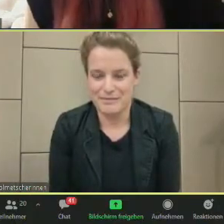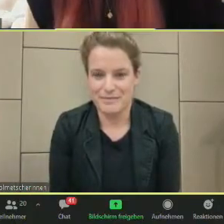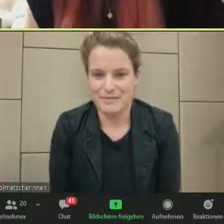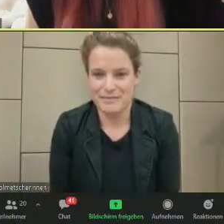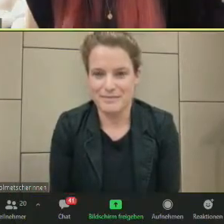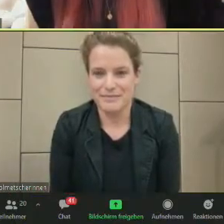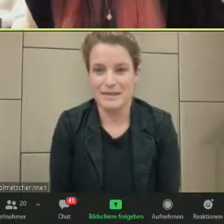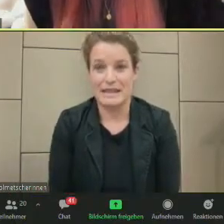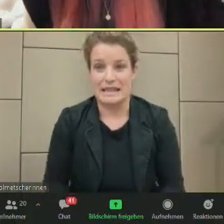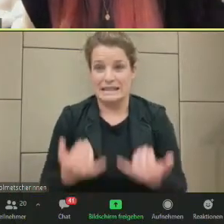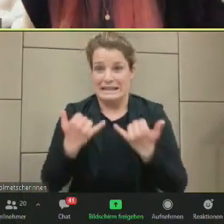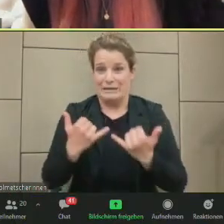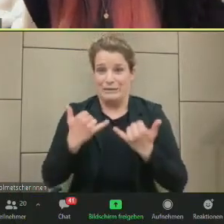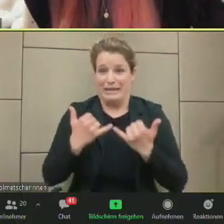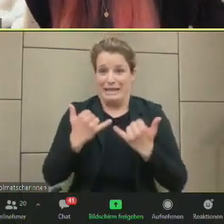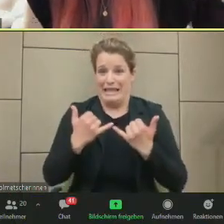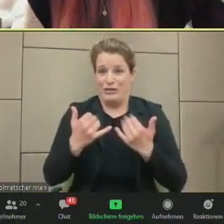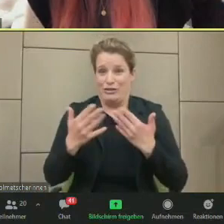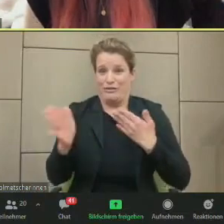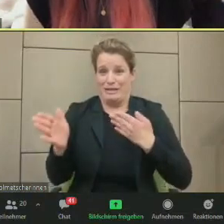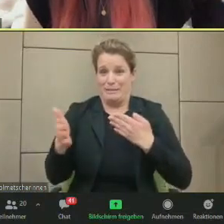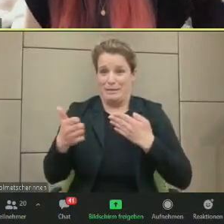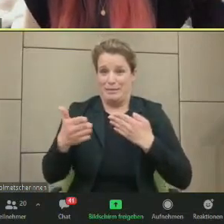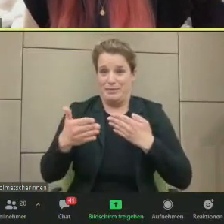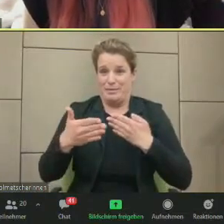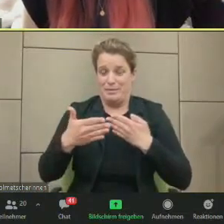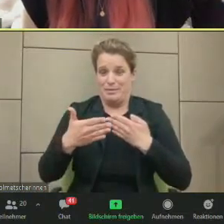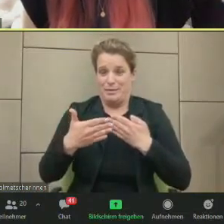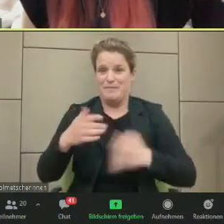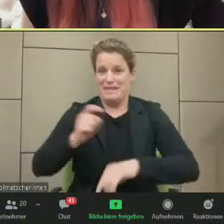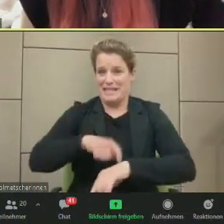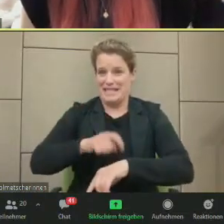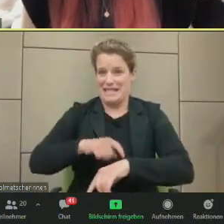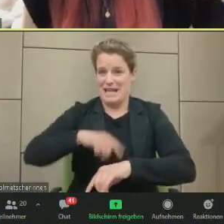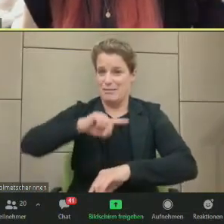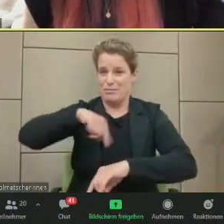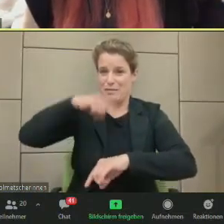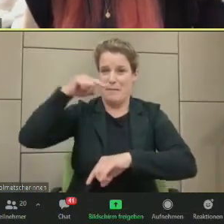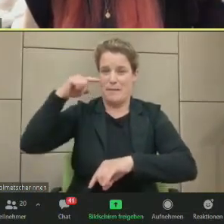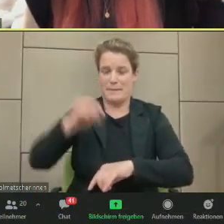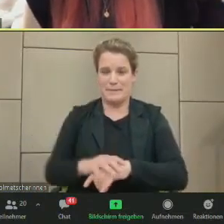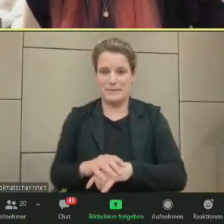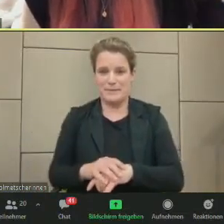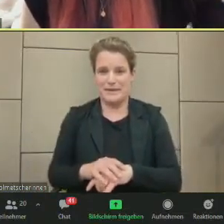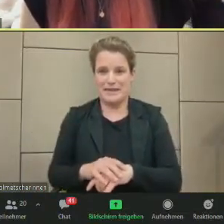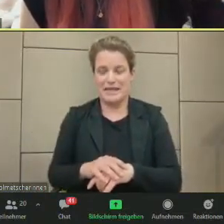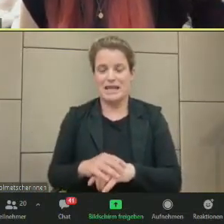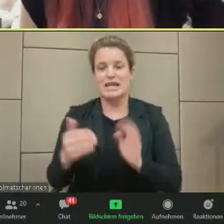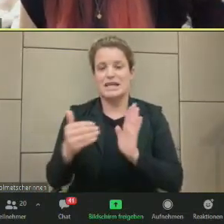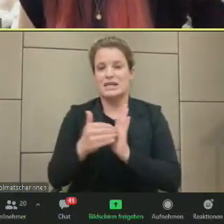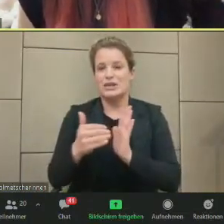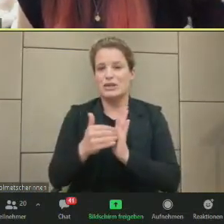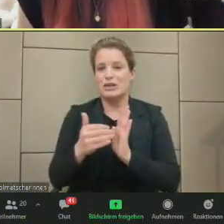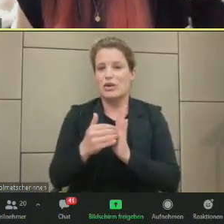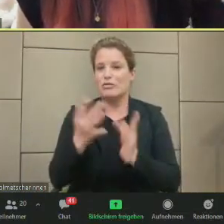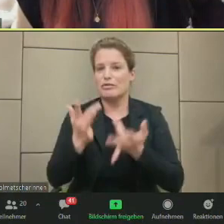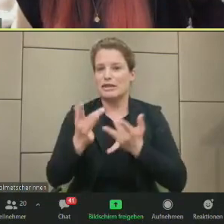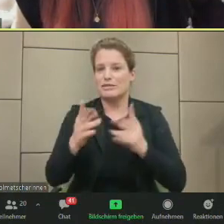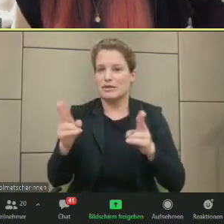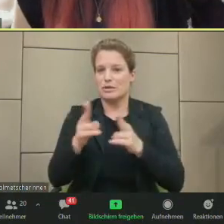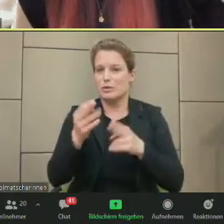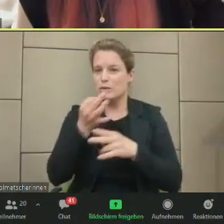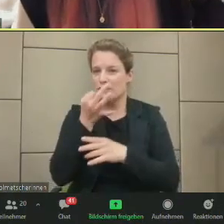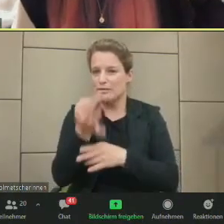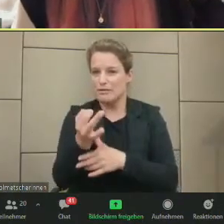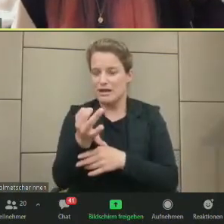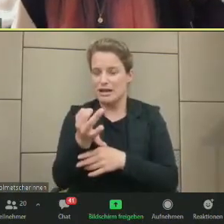So, wir müssen dann schon langsam zum Schluss kommen. Unsere Zeit ist dann vorüber. Vielleicht gibt es noch eine ganz, ganz kurze Frage zum